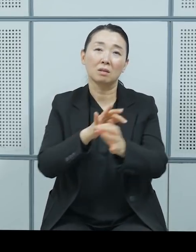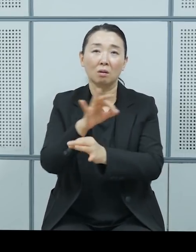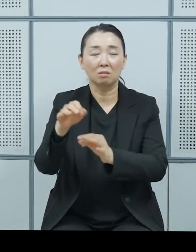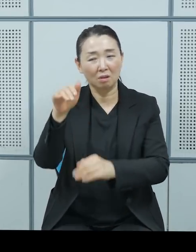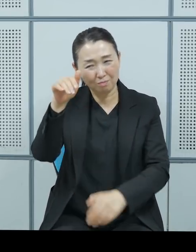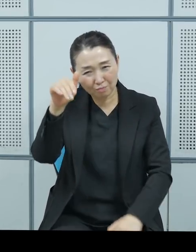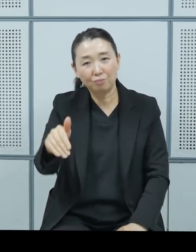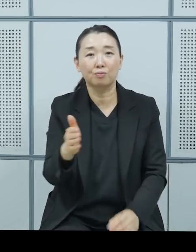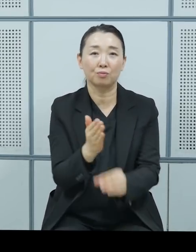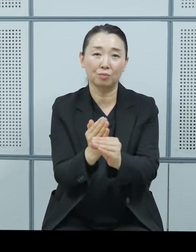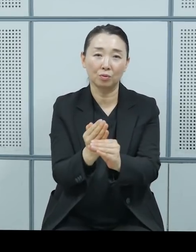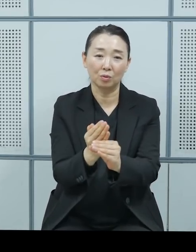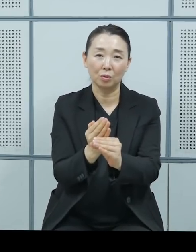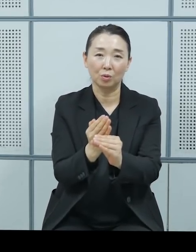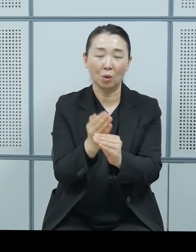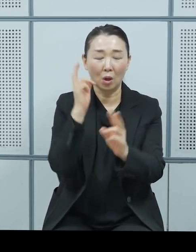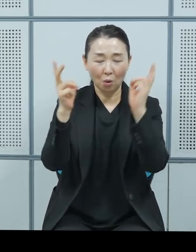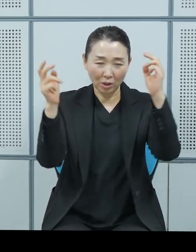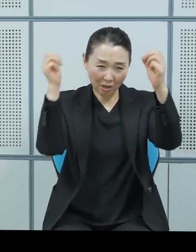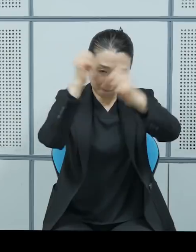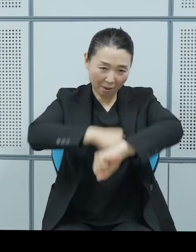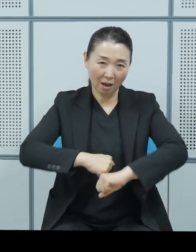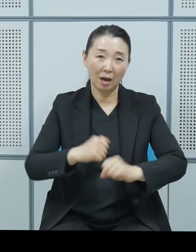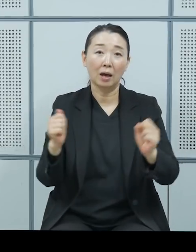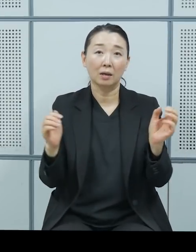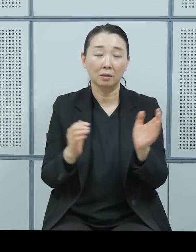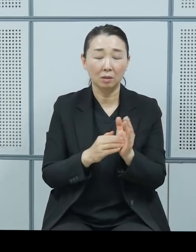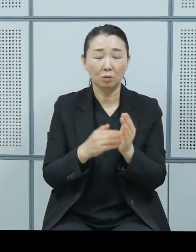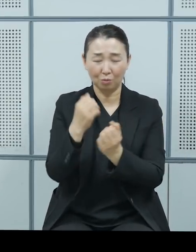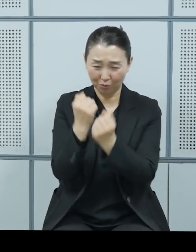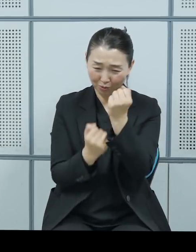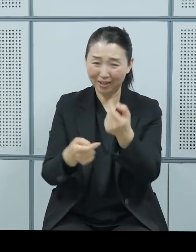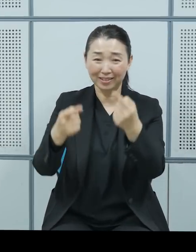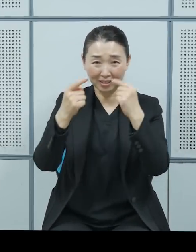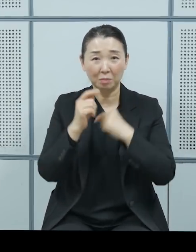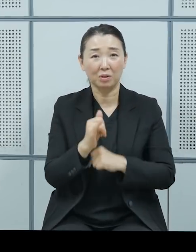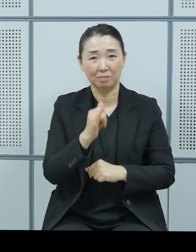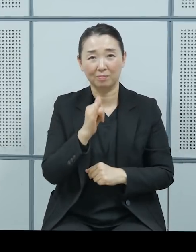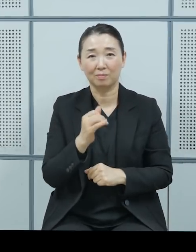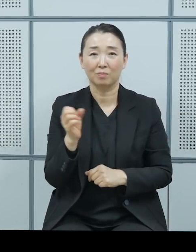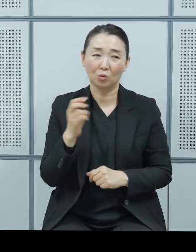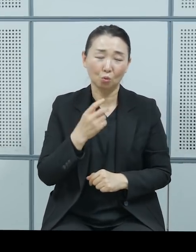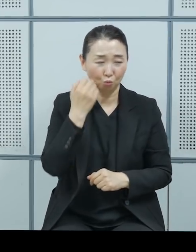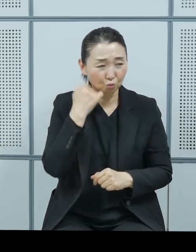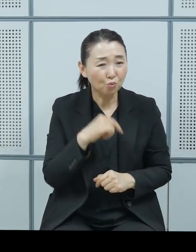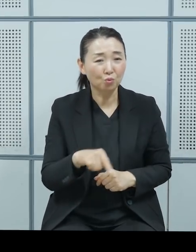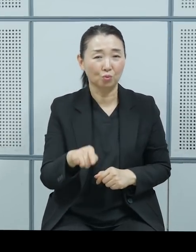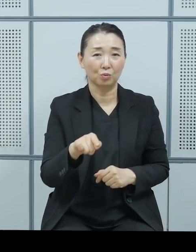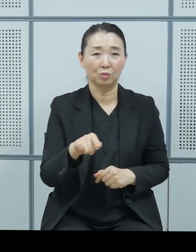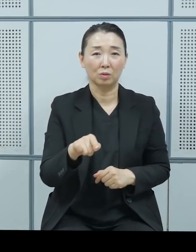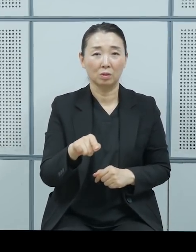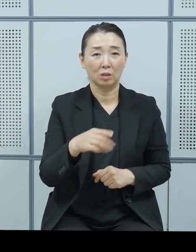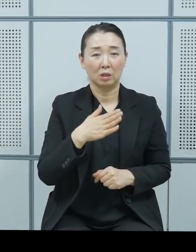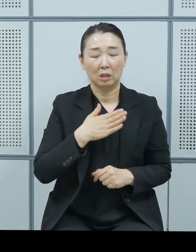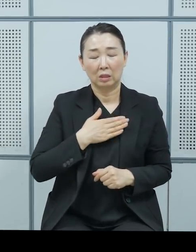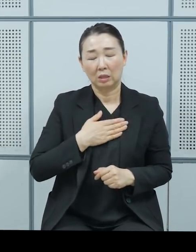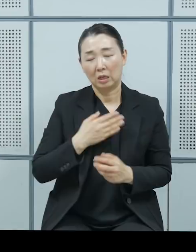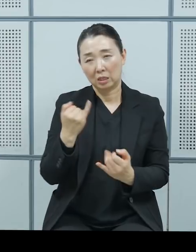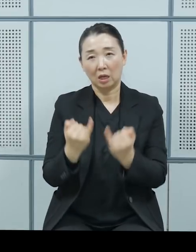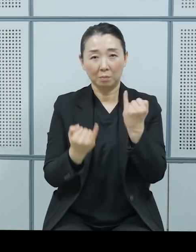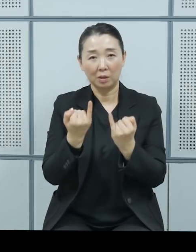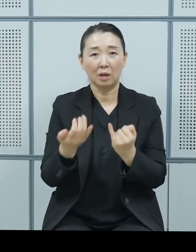어려워졌는데 부도 맞고 아버지가 부도 맞았는데 수련해 온 친구들 어떤 친구는 자기가